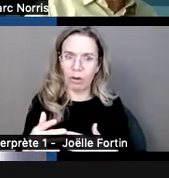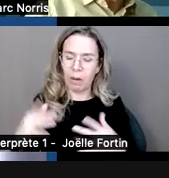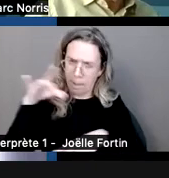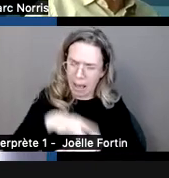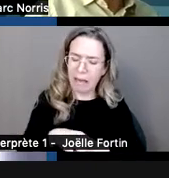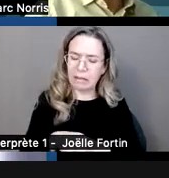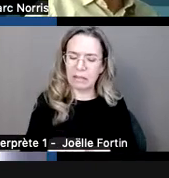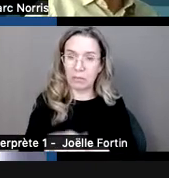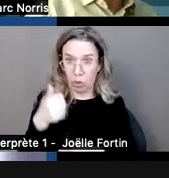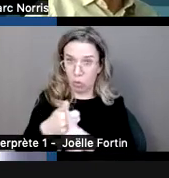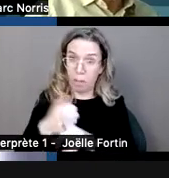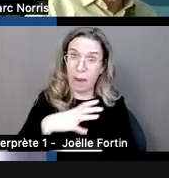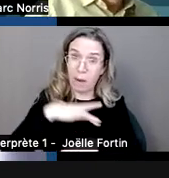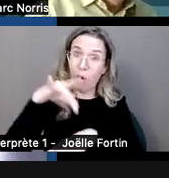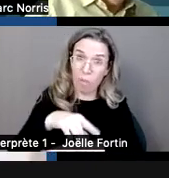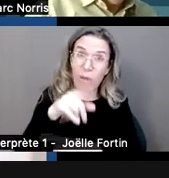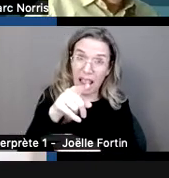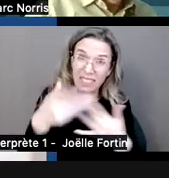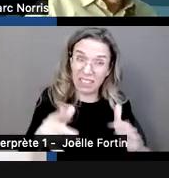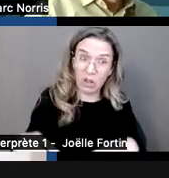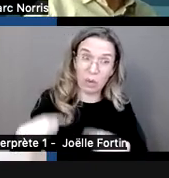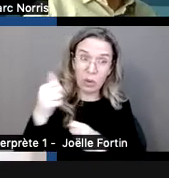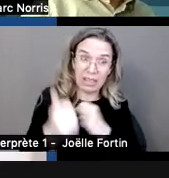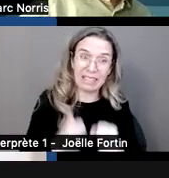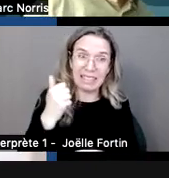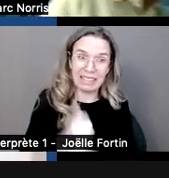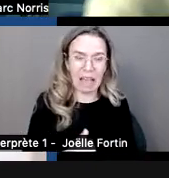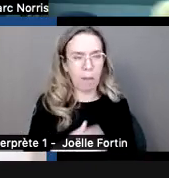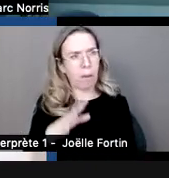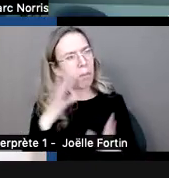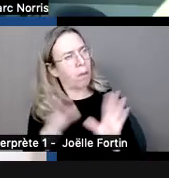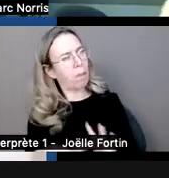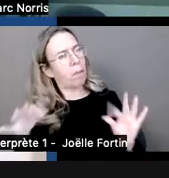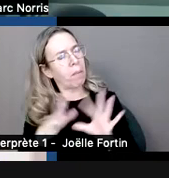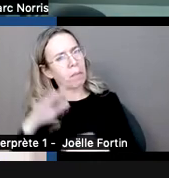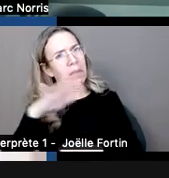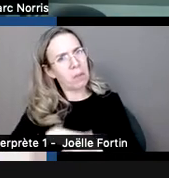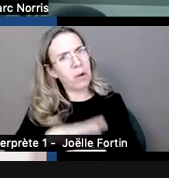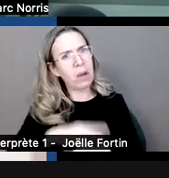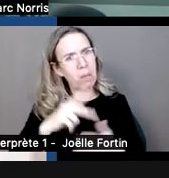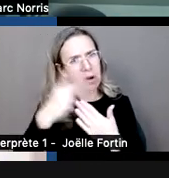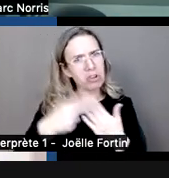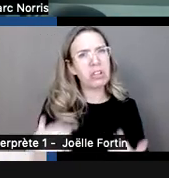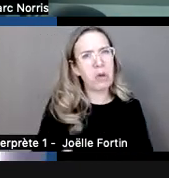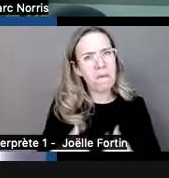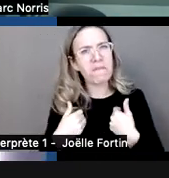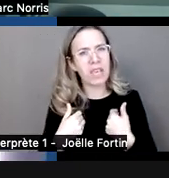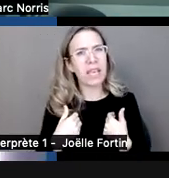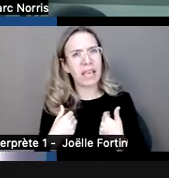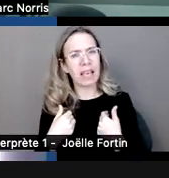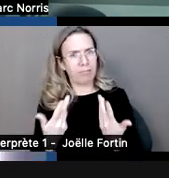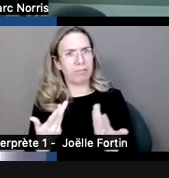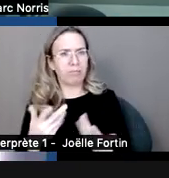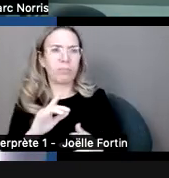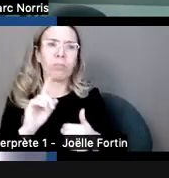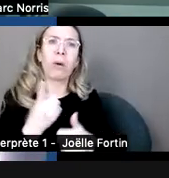maladie, parce que vous vivez avec cette maladie déjà depuis 10 ans, vous témoignez de votre projet de vie. D'abord, commençons